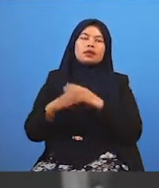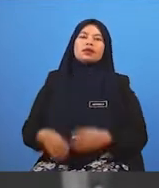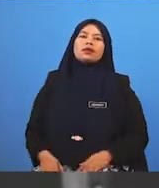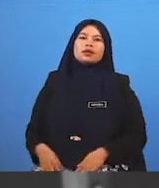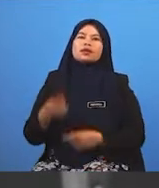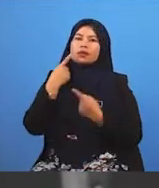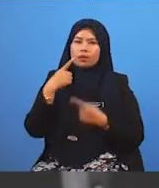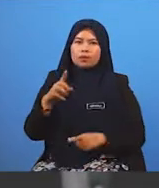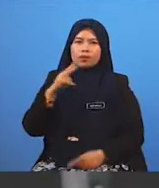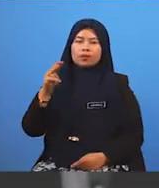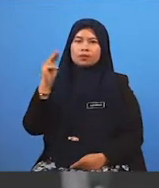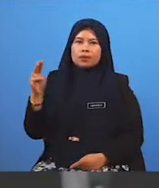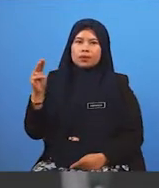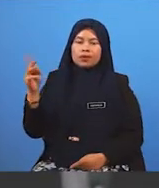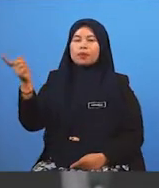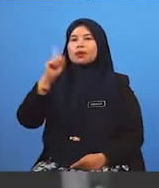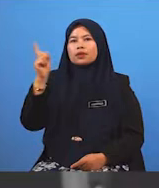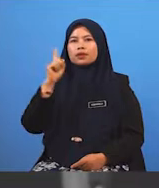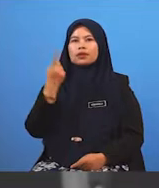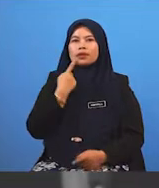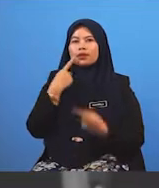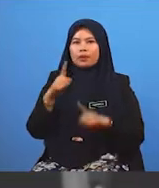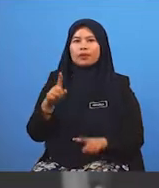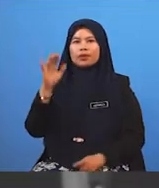murid-murid, manakah jawapan yang betul?